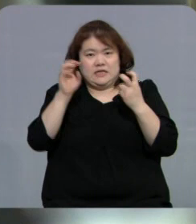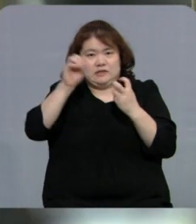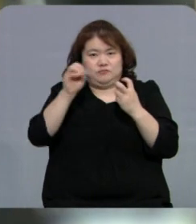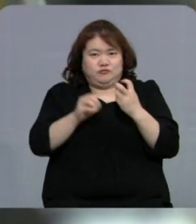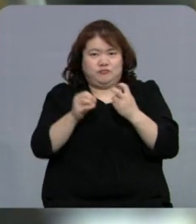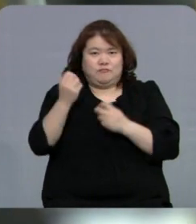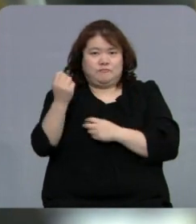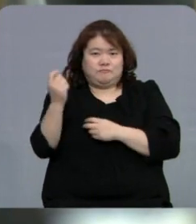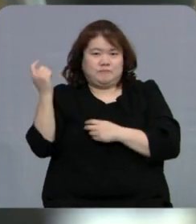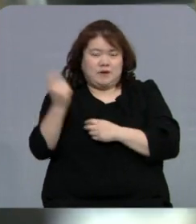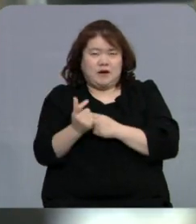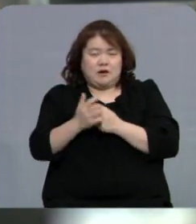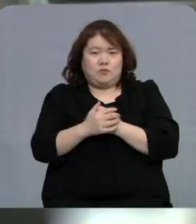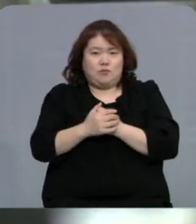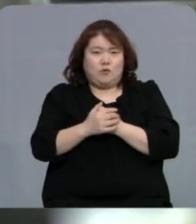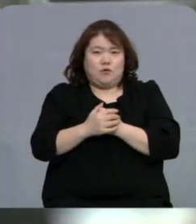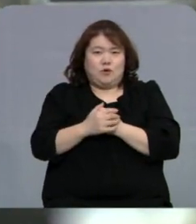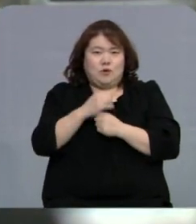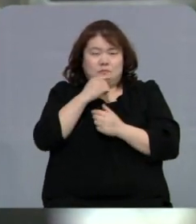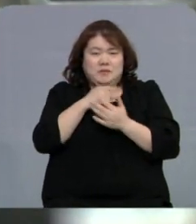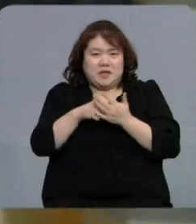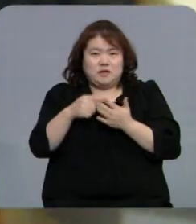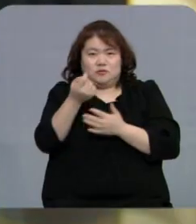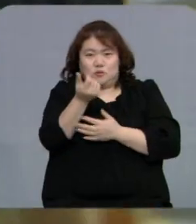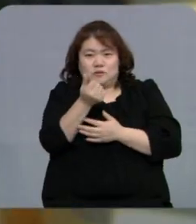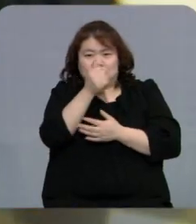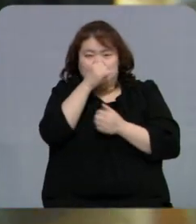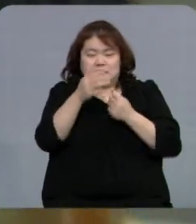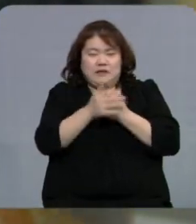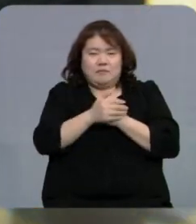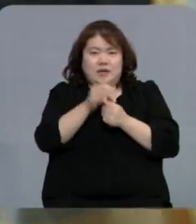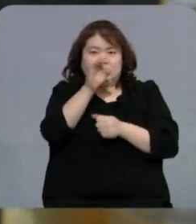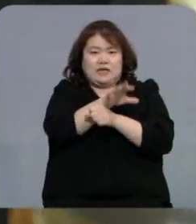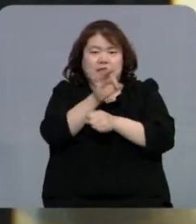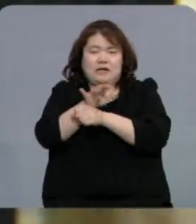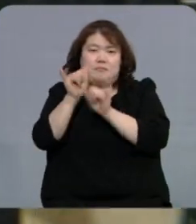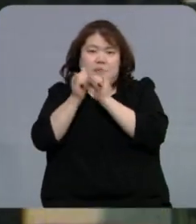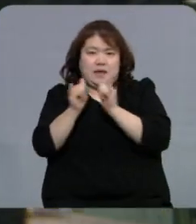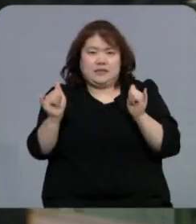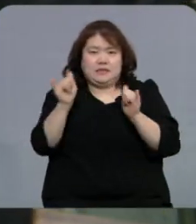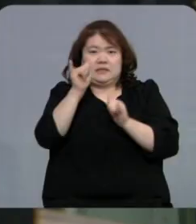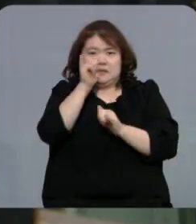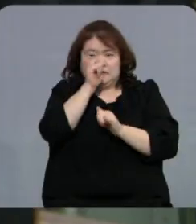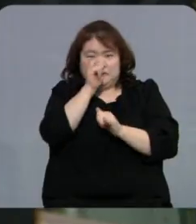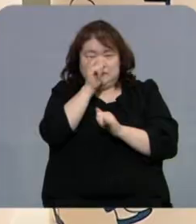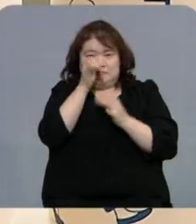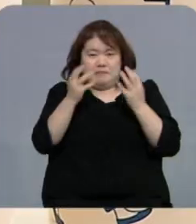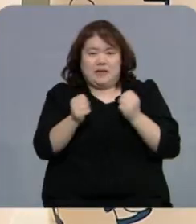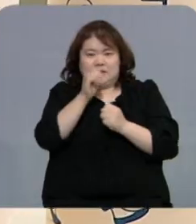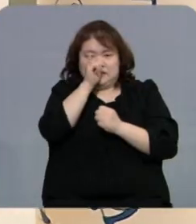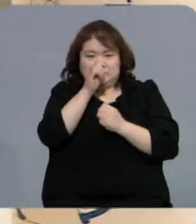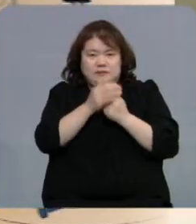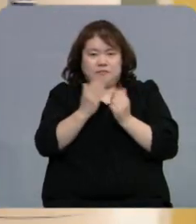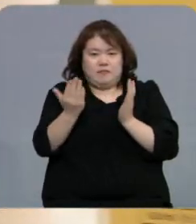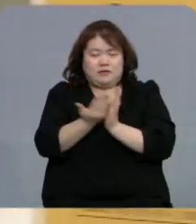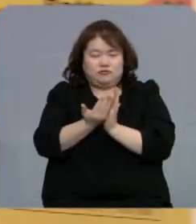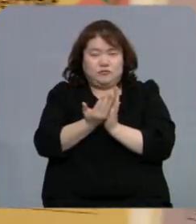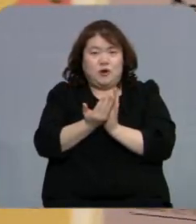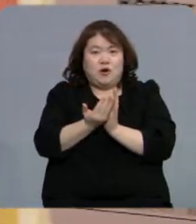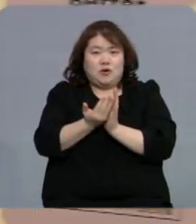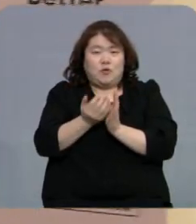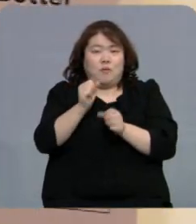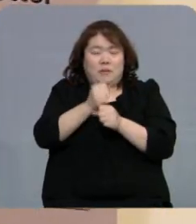강하고 옷과 피부 자극은 덜한 것으로 알려져 찾는 사람들이 늘고 있습니다. 각종 맞춤형 세제도 만들고